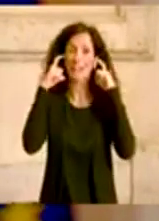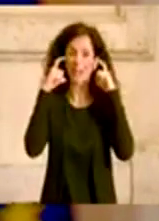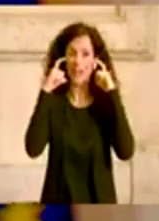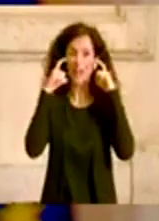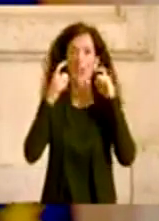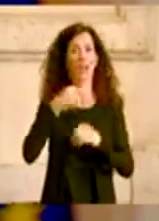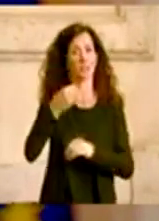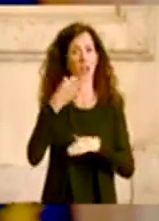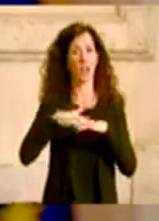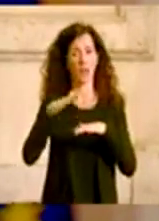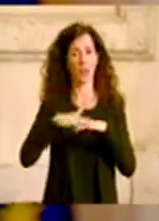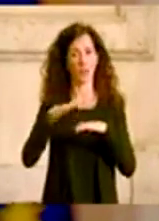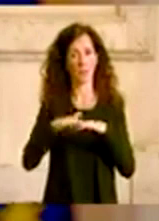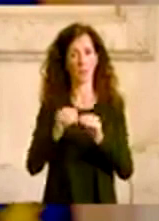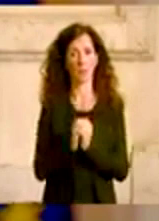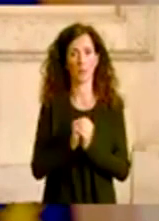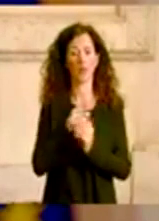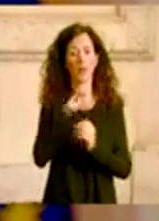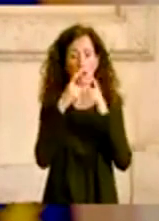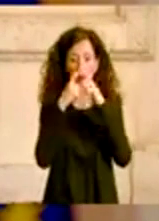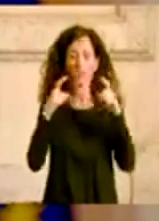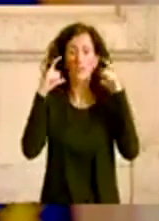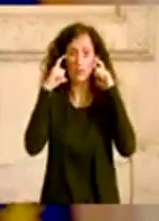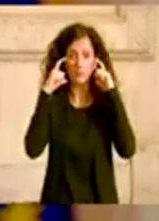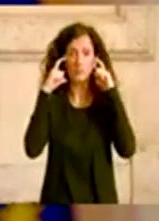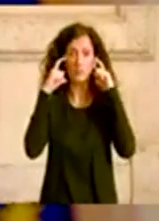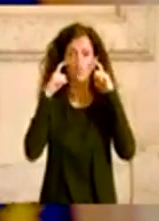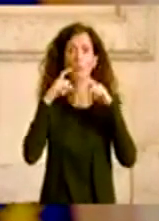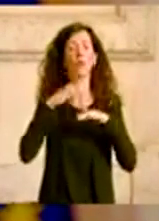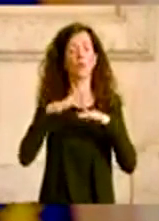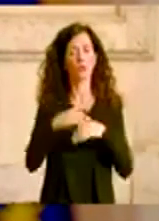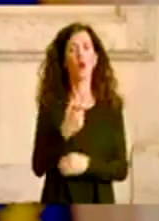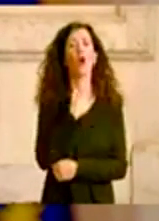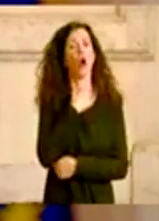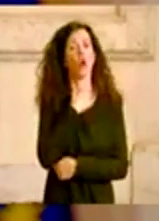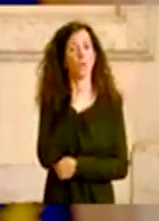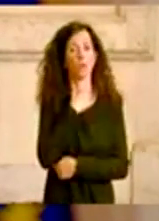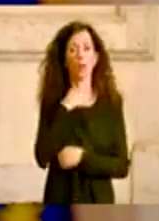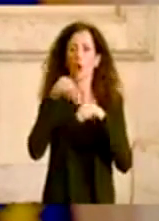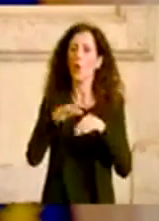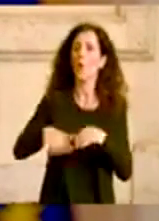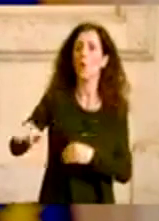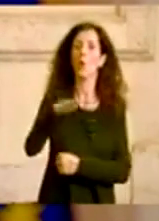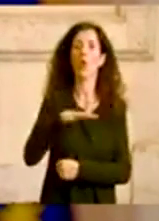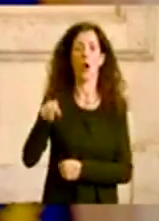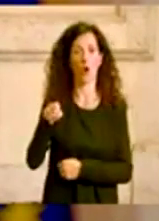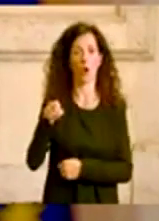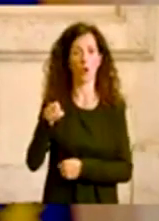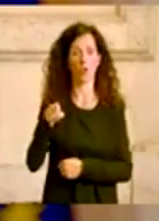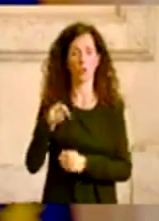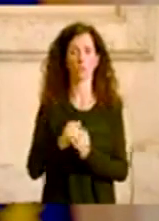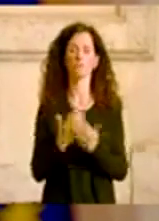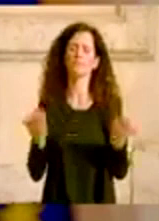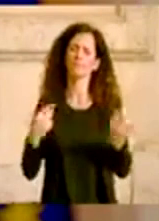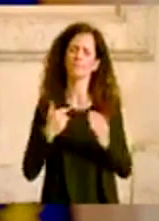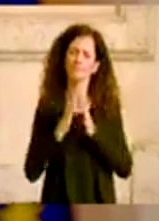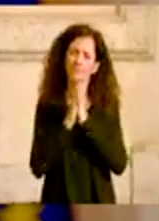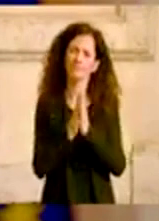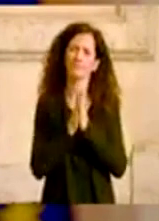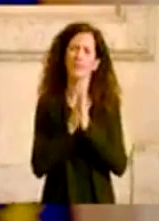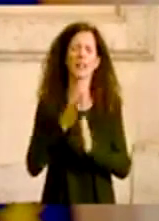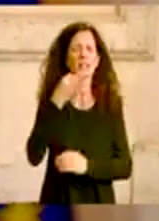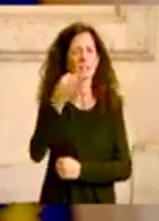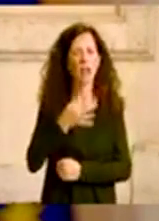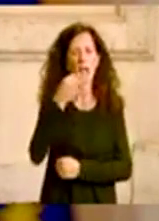peraltro va indossata in specifico obbligatoriamente in alcuni specifici luoghi e in ogni caso raccomandiamo sempre di